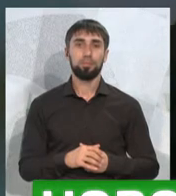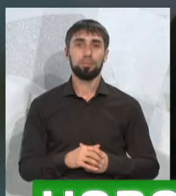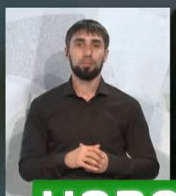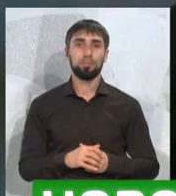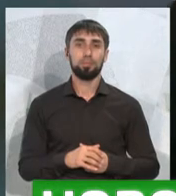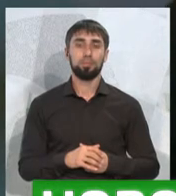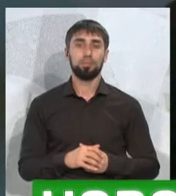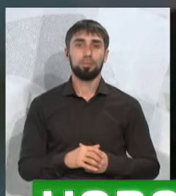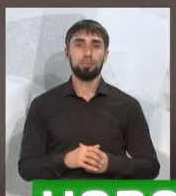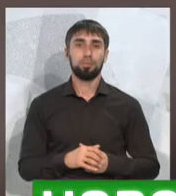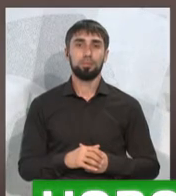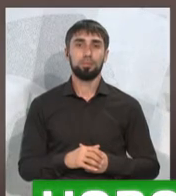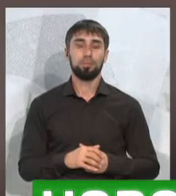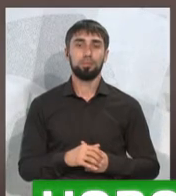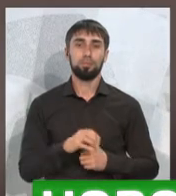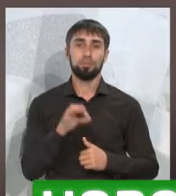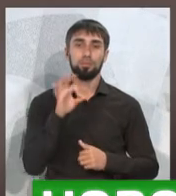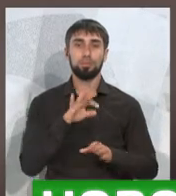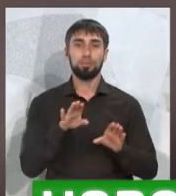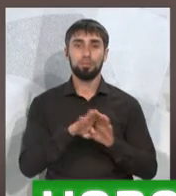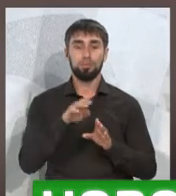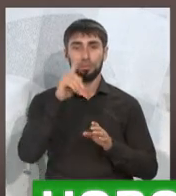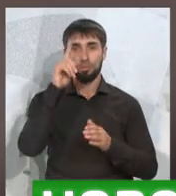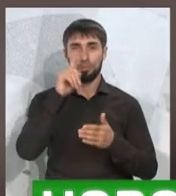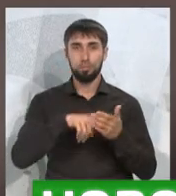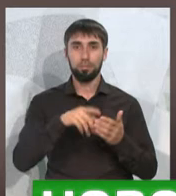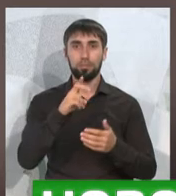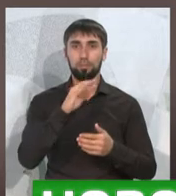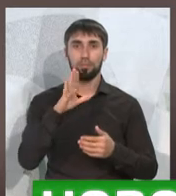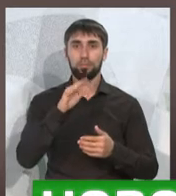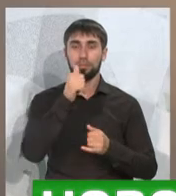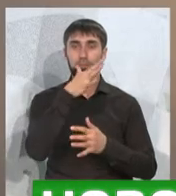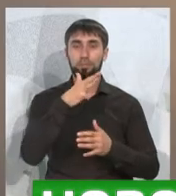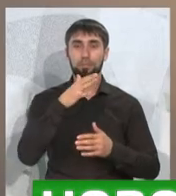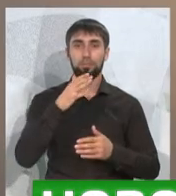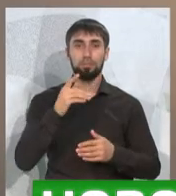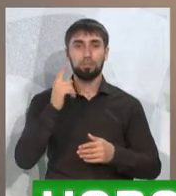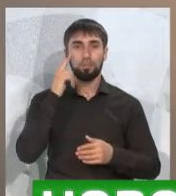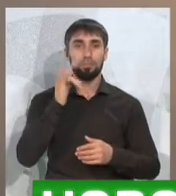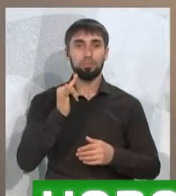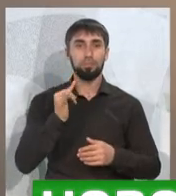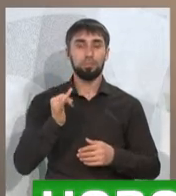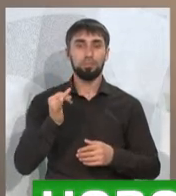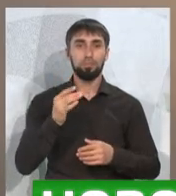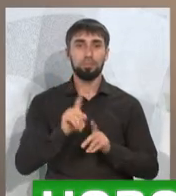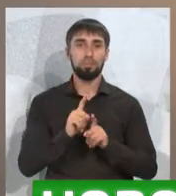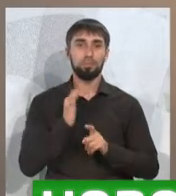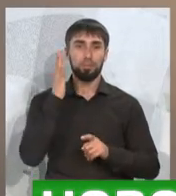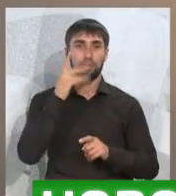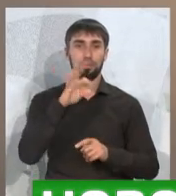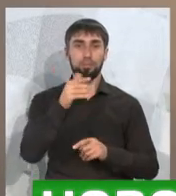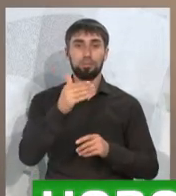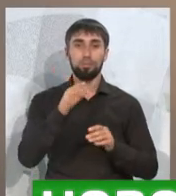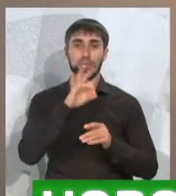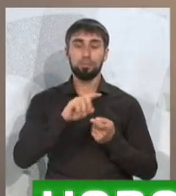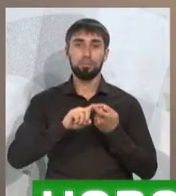один кавалерийский полк. О таком признании Ахмед Боков не мог и мечтать, ведь связывать свою жизнь с театром, как и с литературой, никогда не